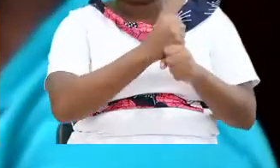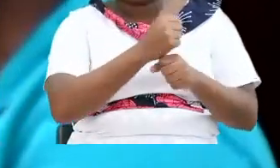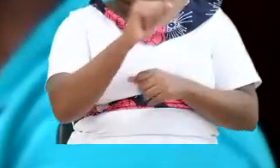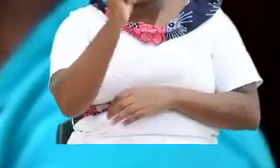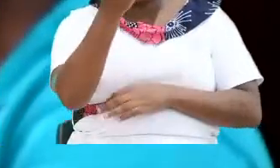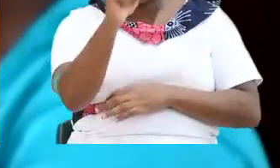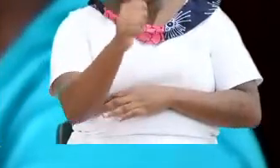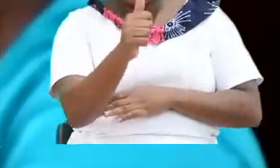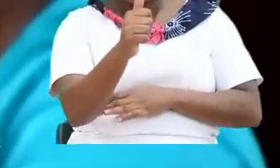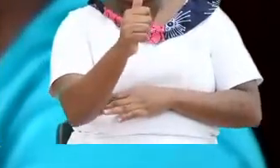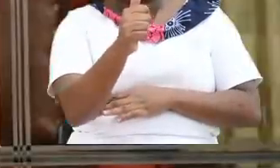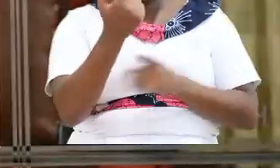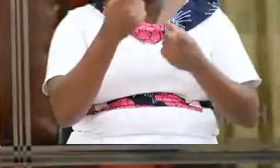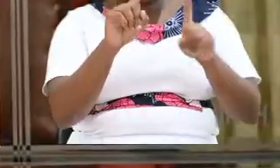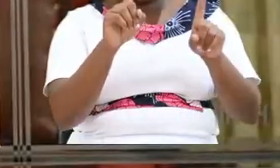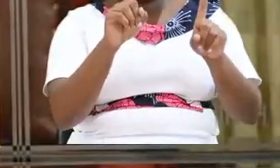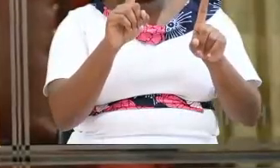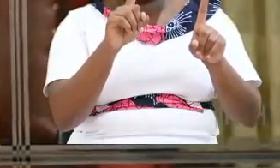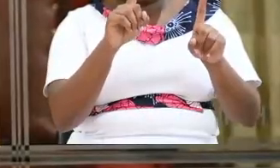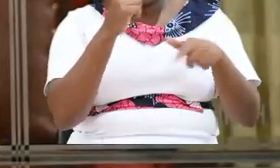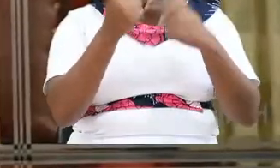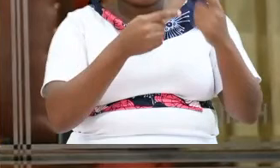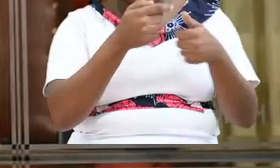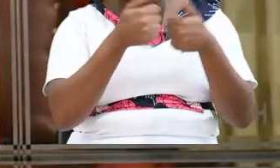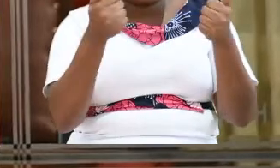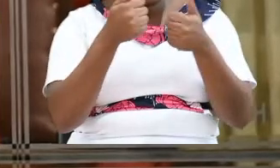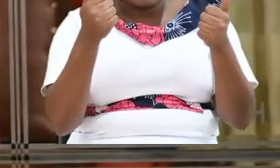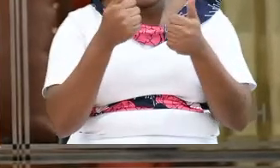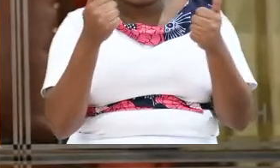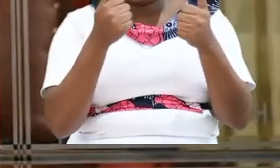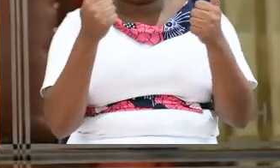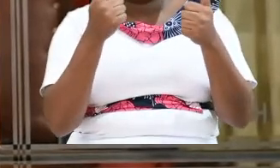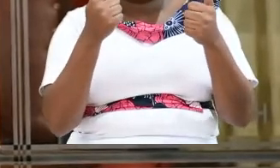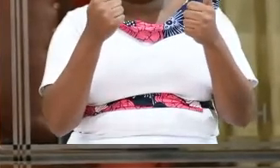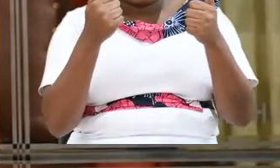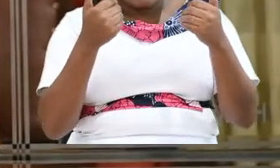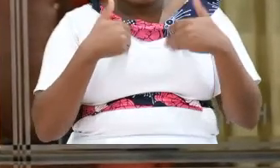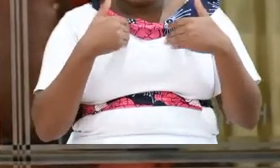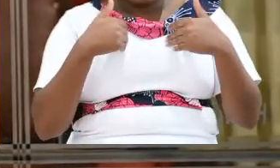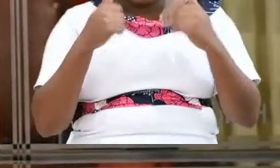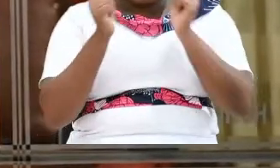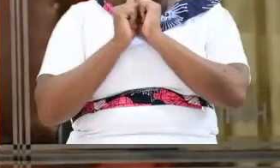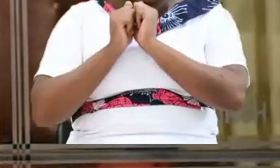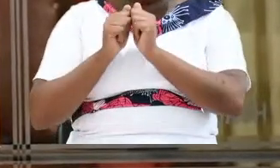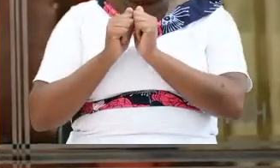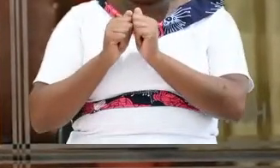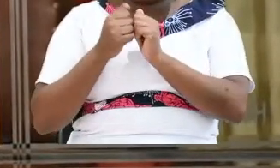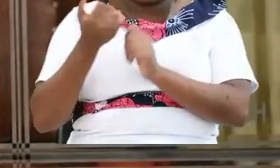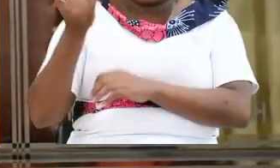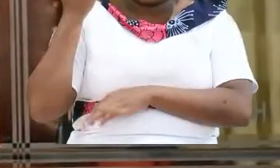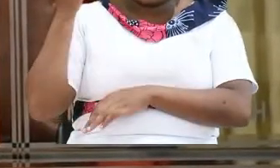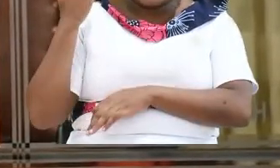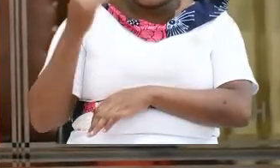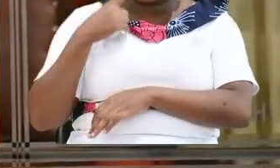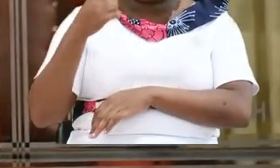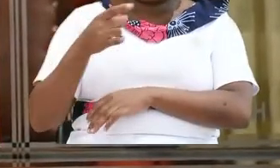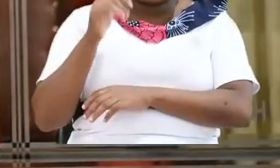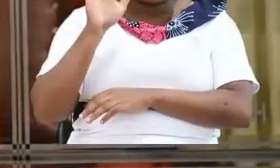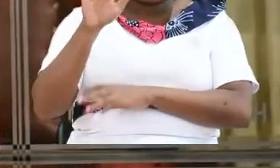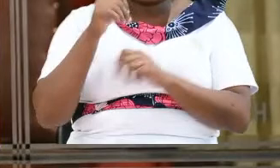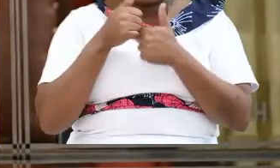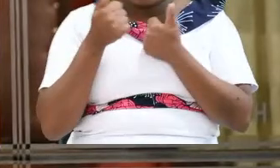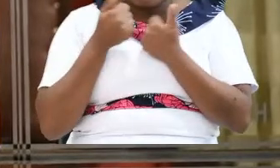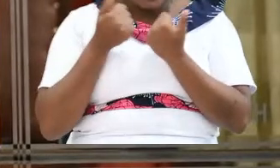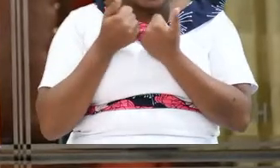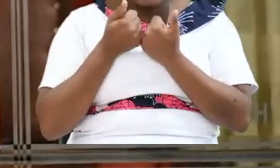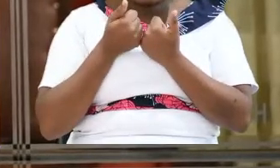hapa, lakini angali anaendelea vizuri. Tulikuwa na yeye jana, kwa hivyo nikisema ako sawa ni kumaanisha